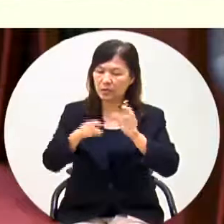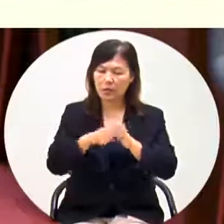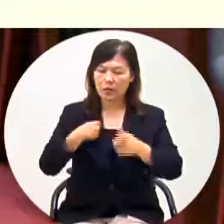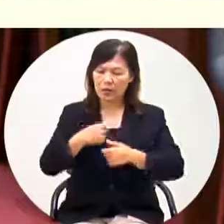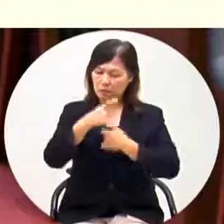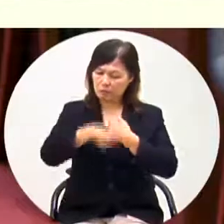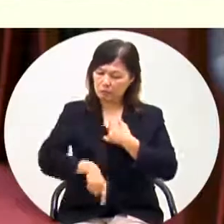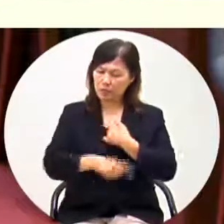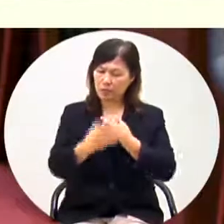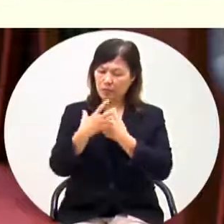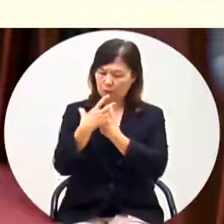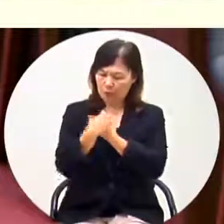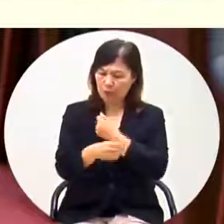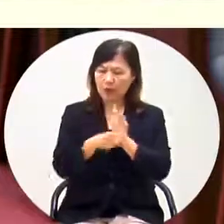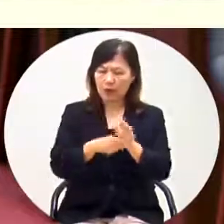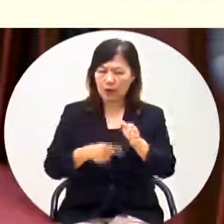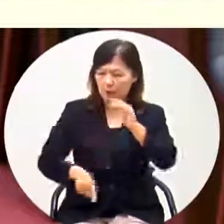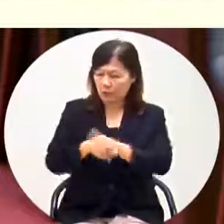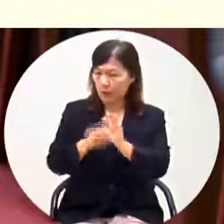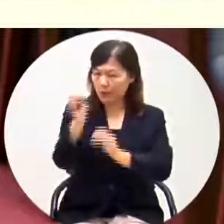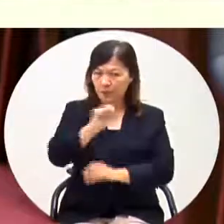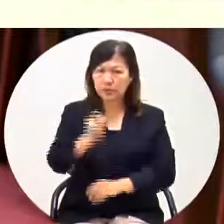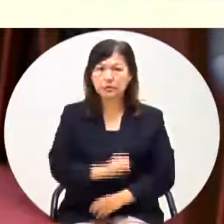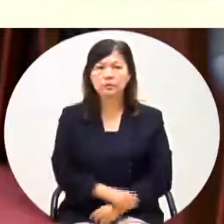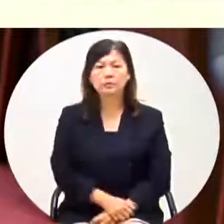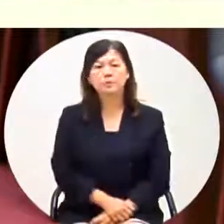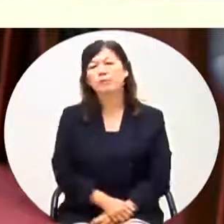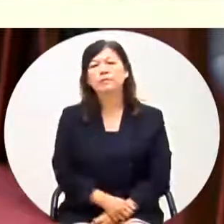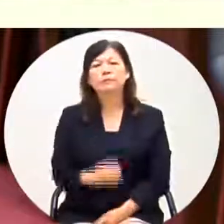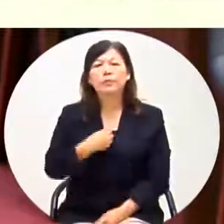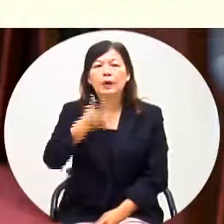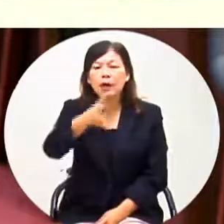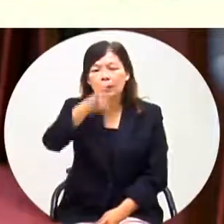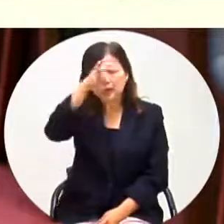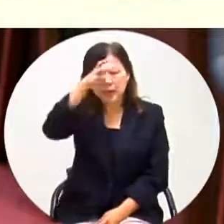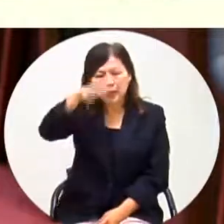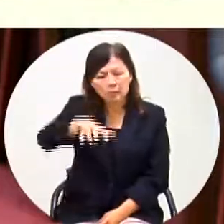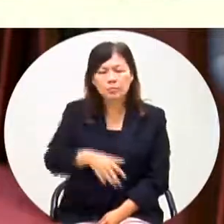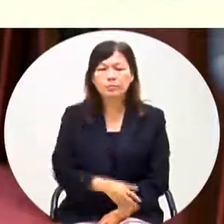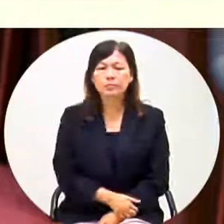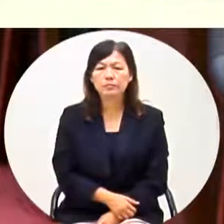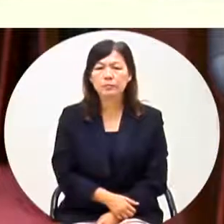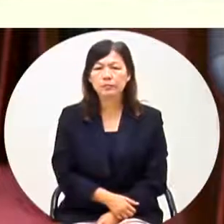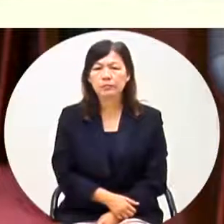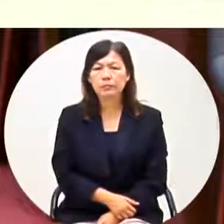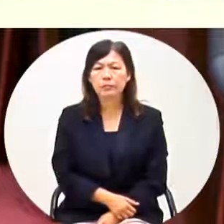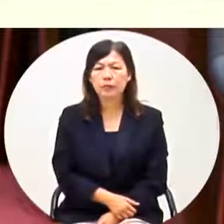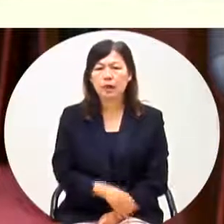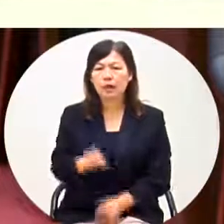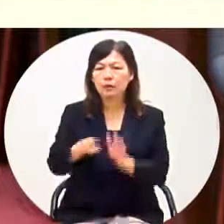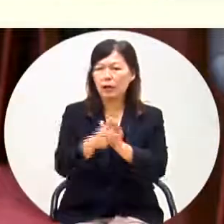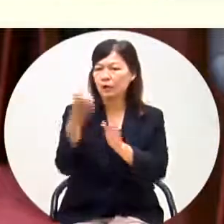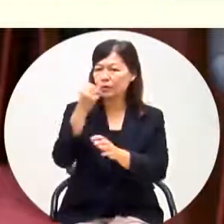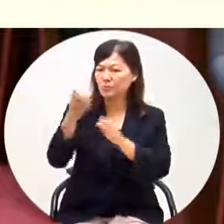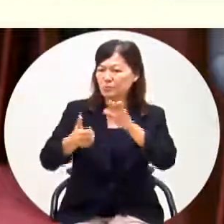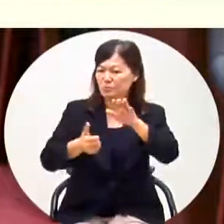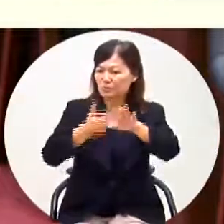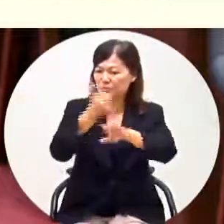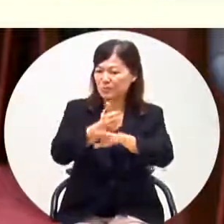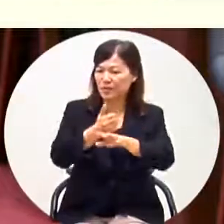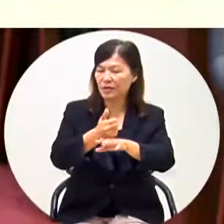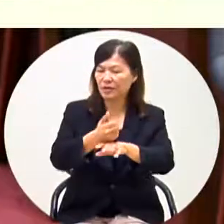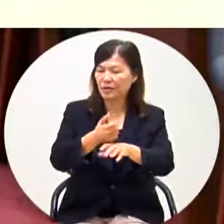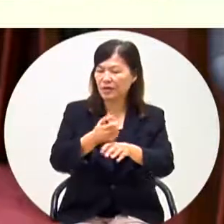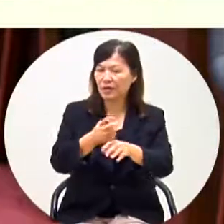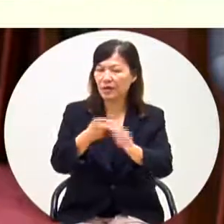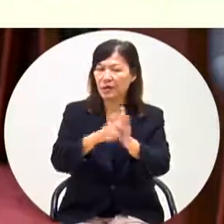来请教一下我们警察局局长，局长新官上任三把火吼，今天若是安的市